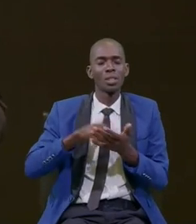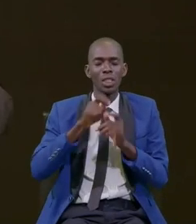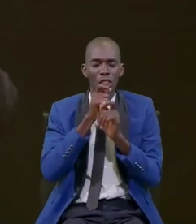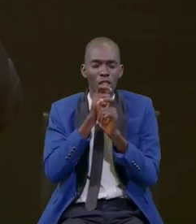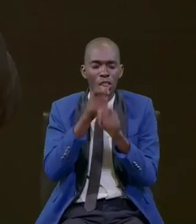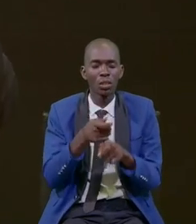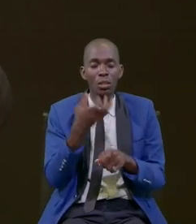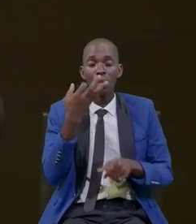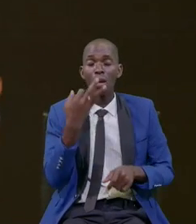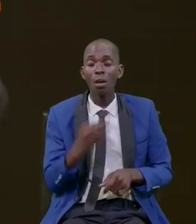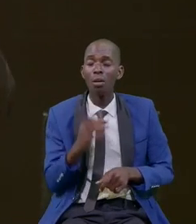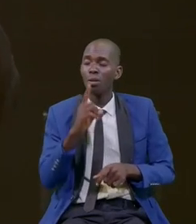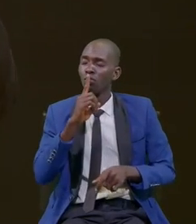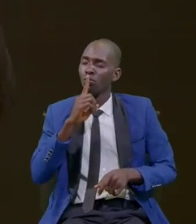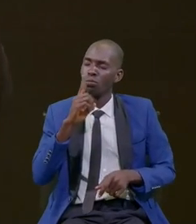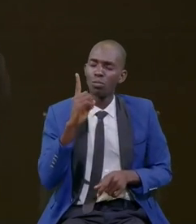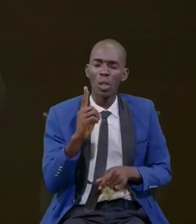don